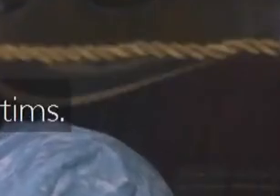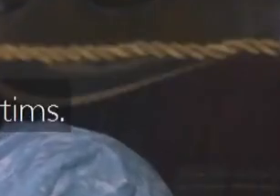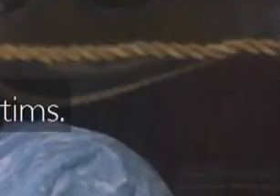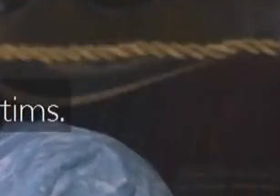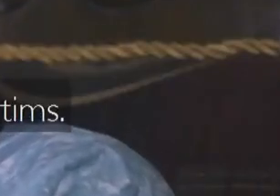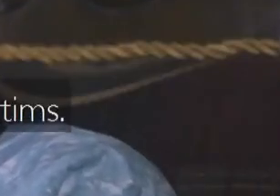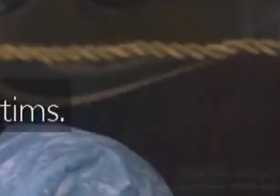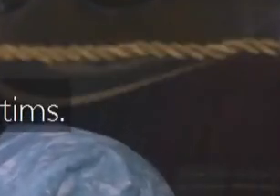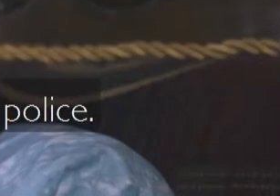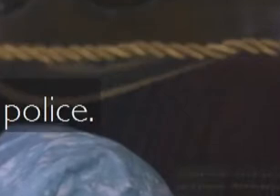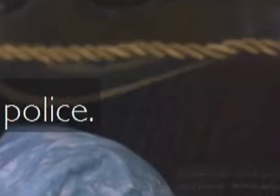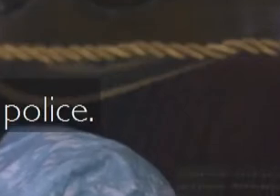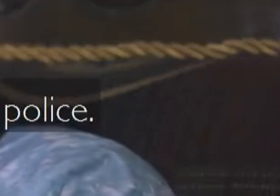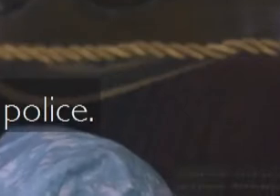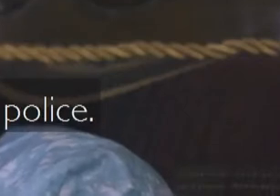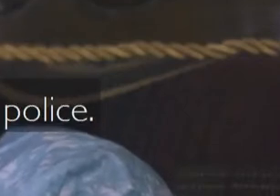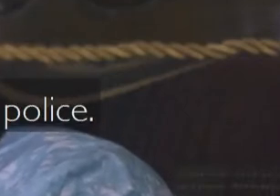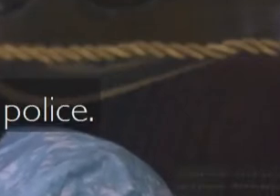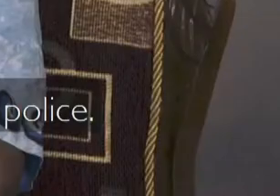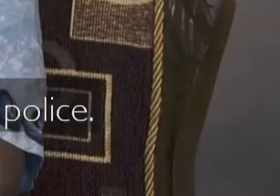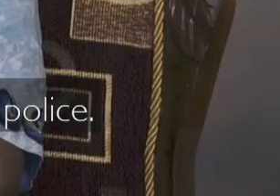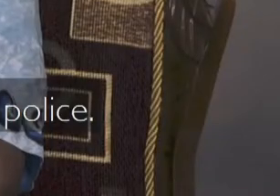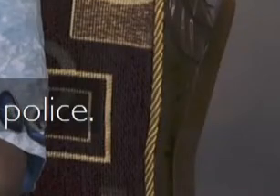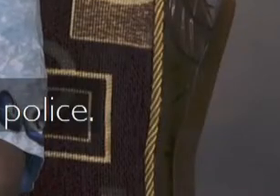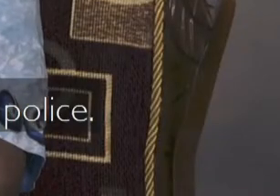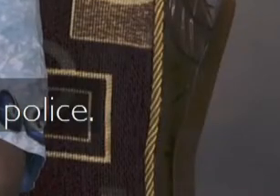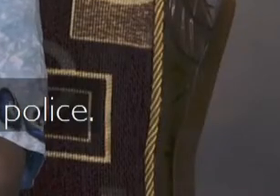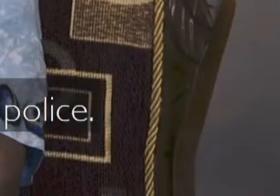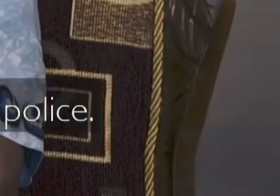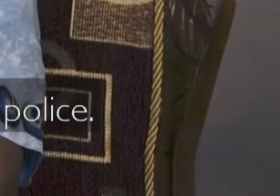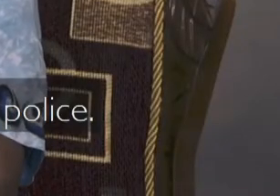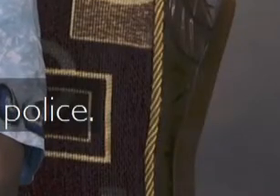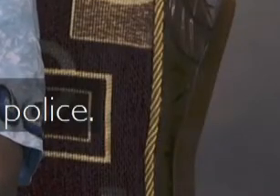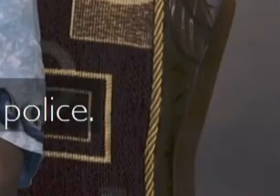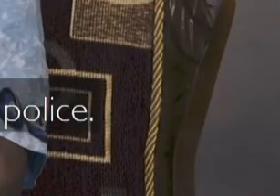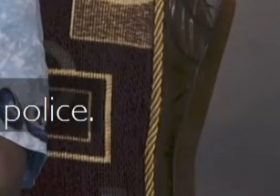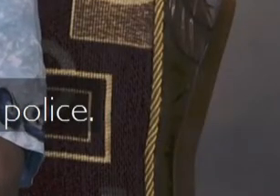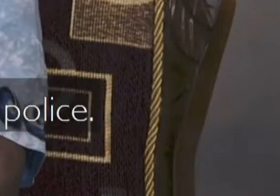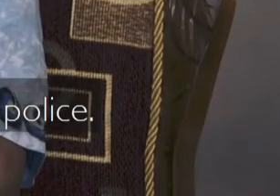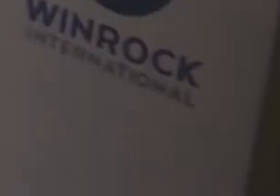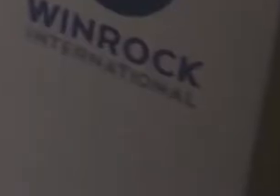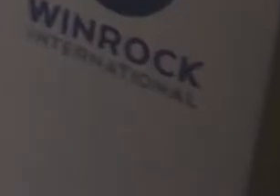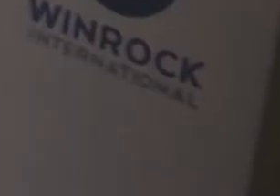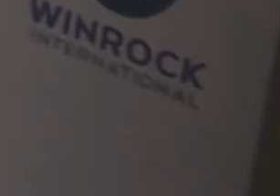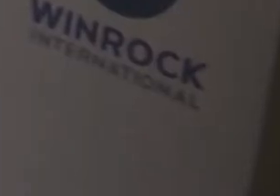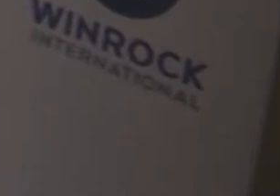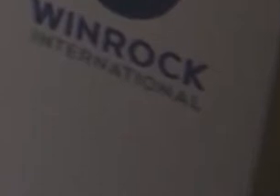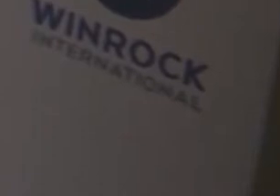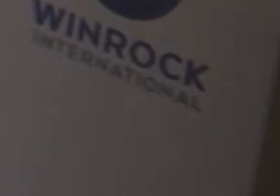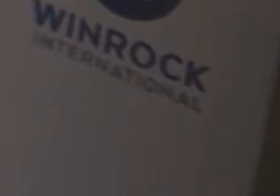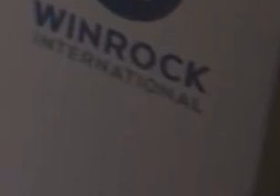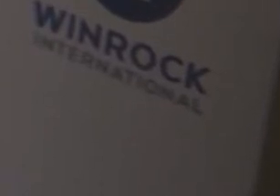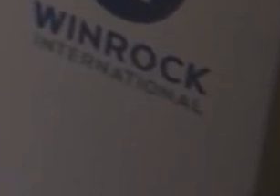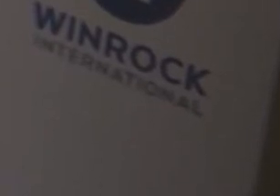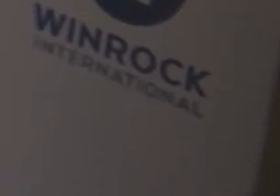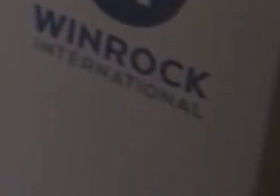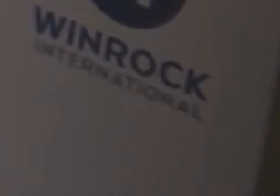dari itu pasti tentunya banyak, mungkin ada yang langsung ke rumah sakit, ke polsek.